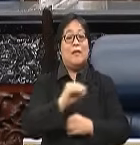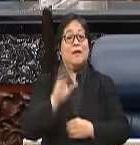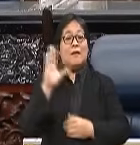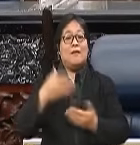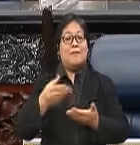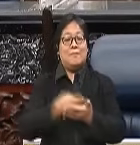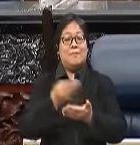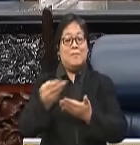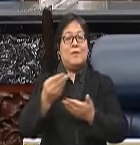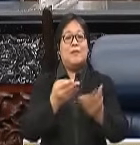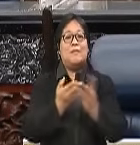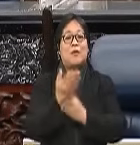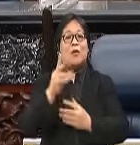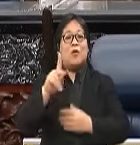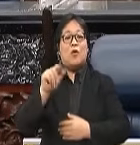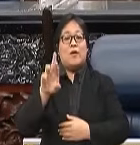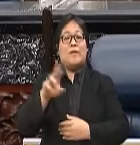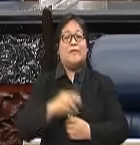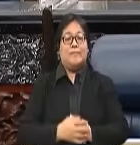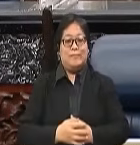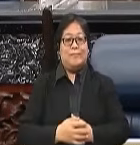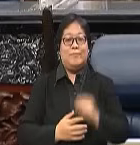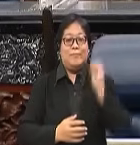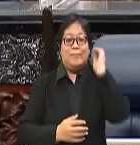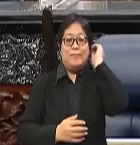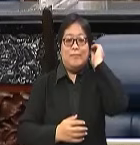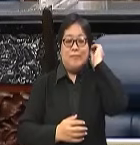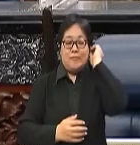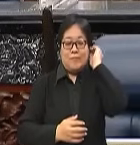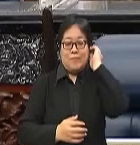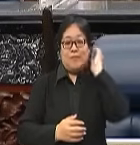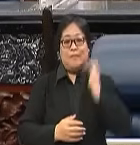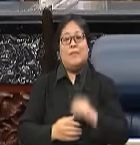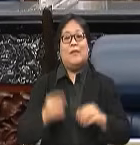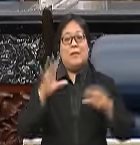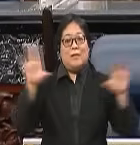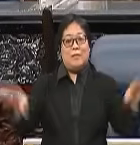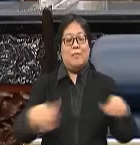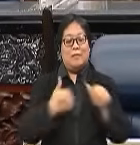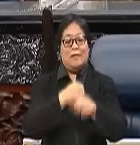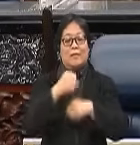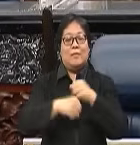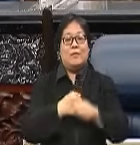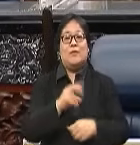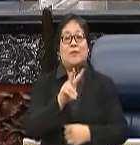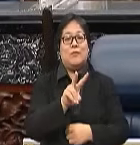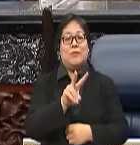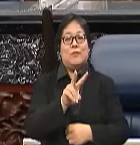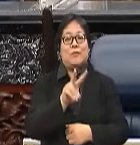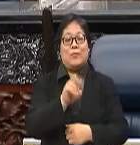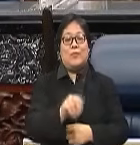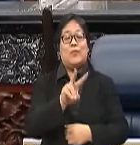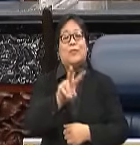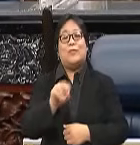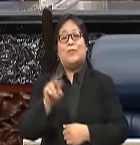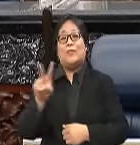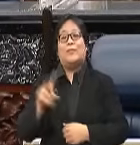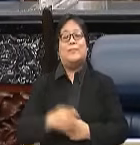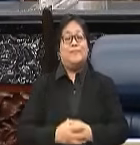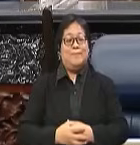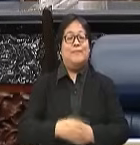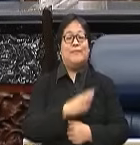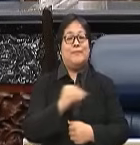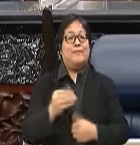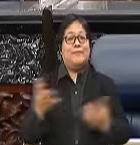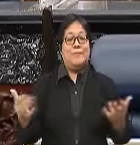default hijab ada kontraktor activity tamat landasan akan semenjak tahun duo-02 lagi